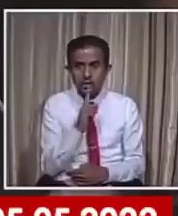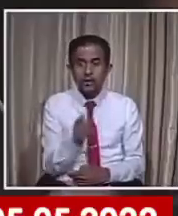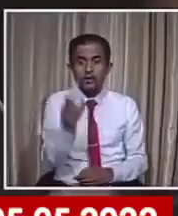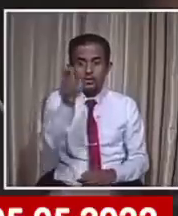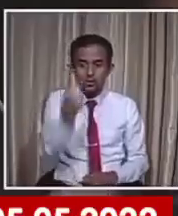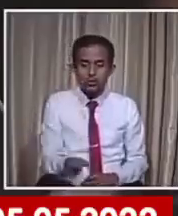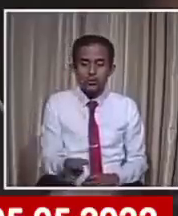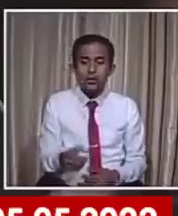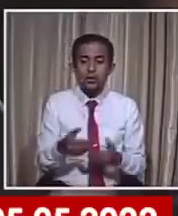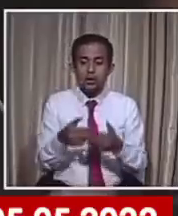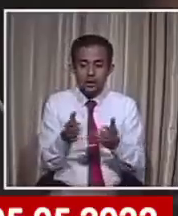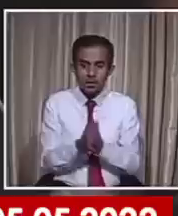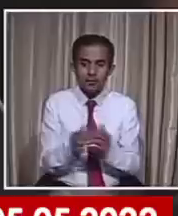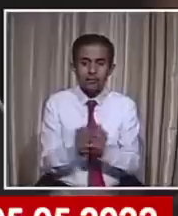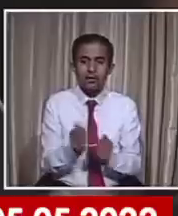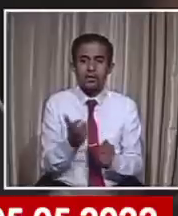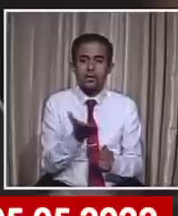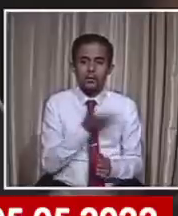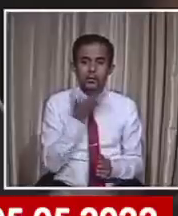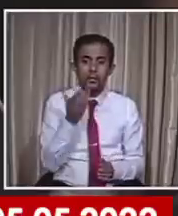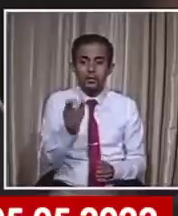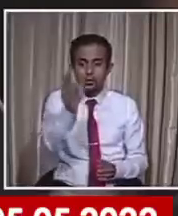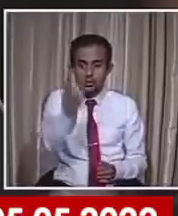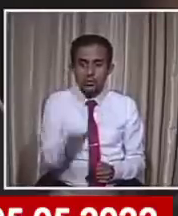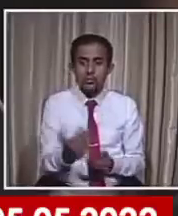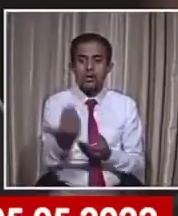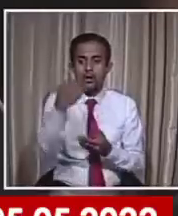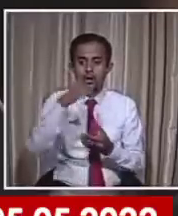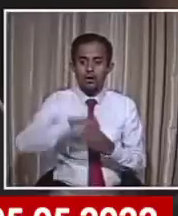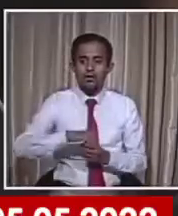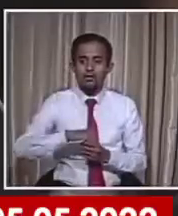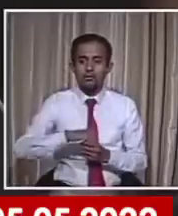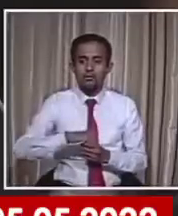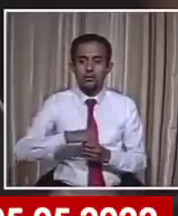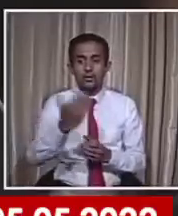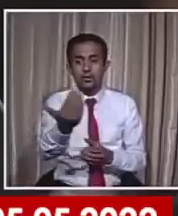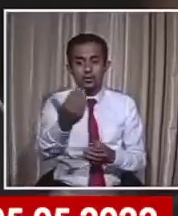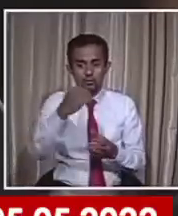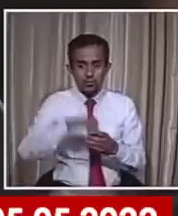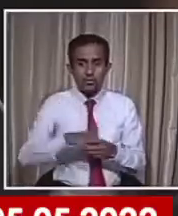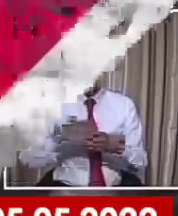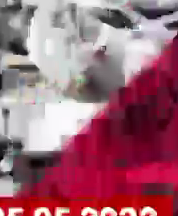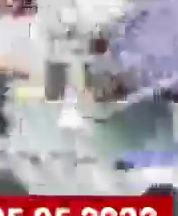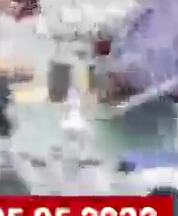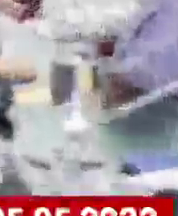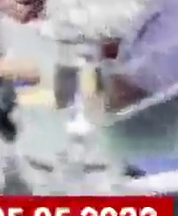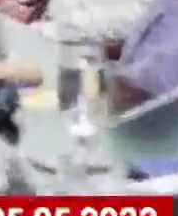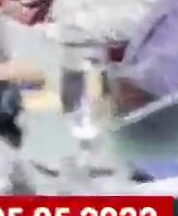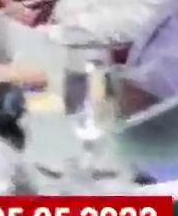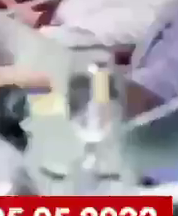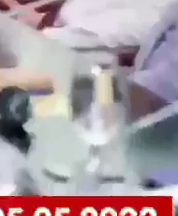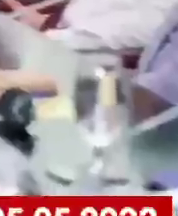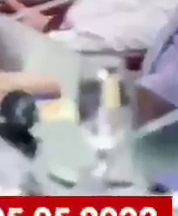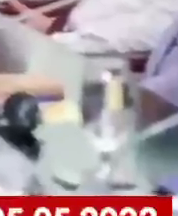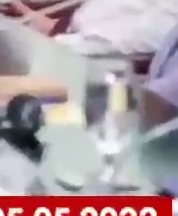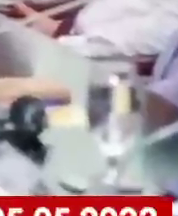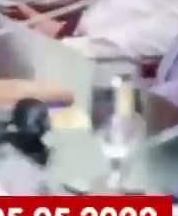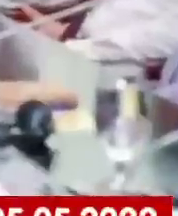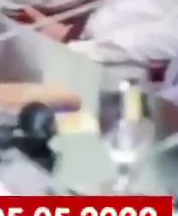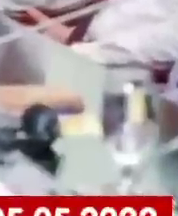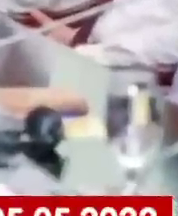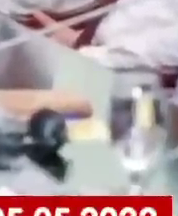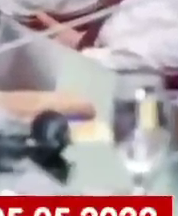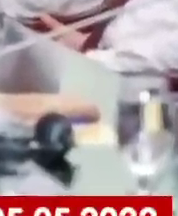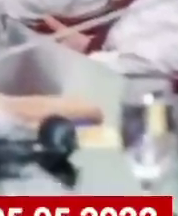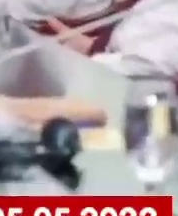உள்ளது. ஒரு நாடு எப்படி இவ்வளவு குறைந்த வரி விகிதத்தில் இயங்க முடியும் என்றும் அவர் கேள்வி எழுப்பியுள்ளார். நாளை மே 6